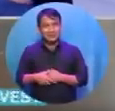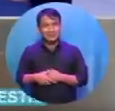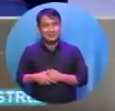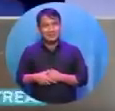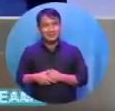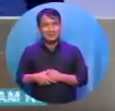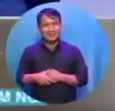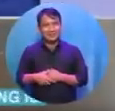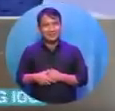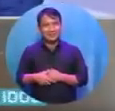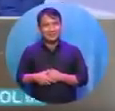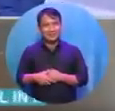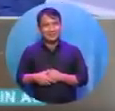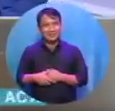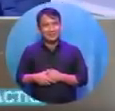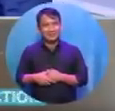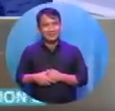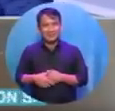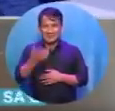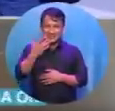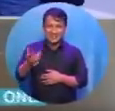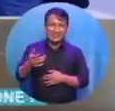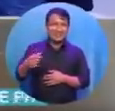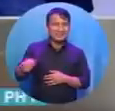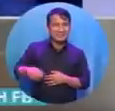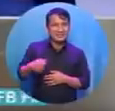lechon. Yes, sir. Masarap naman, Idol.